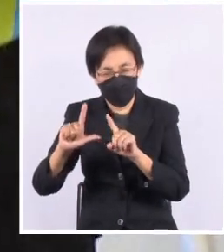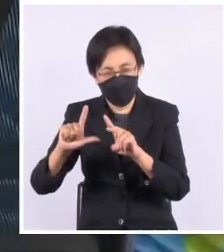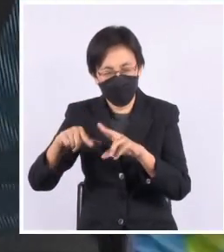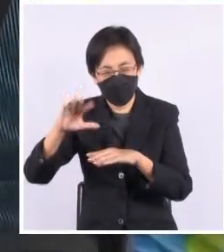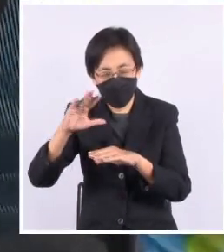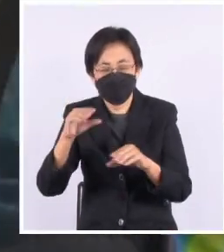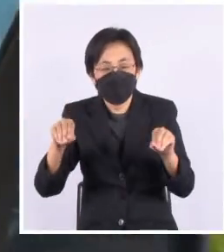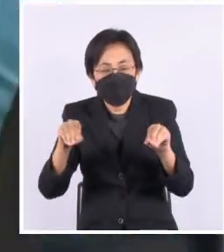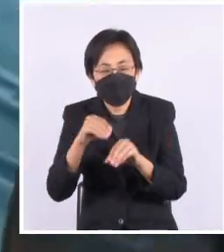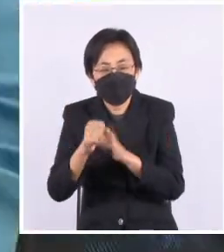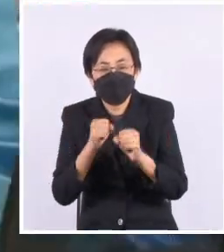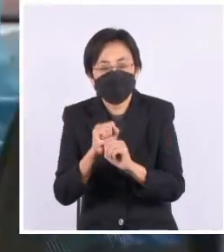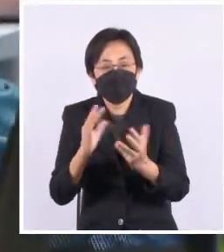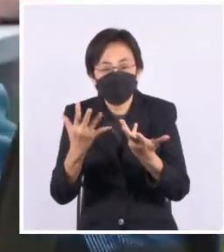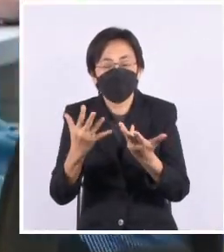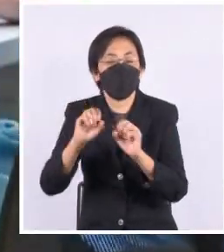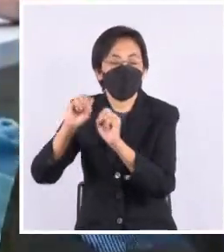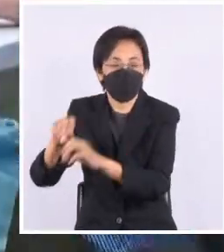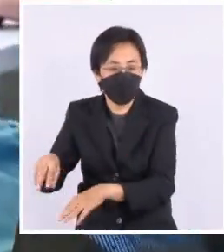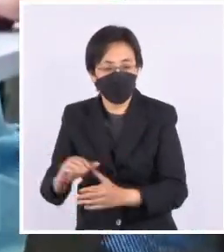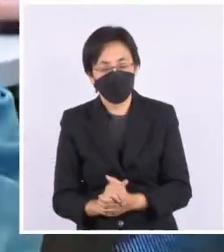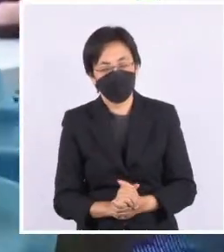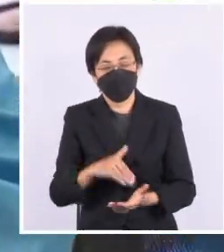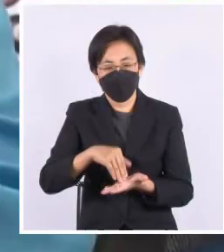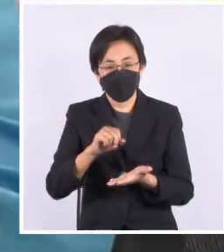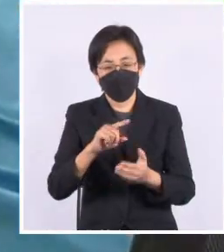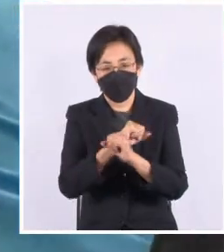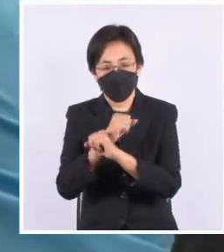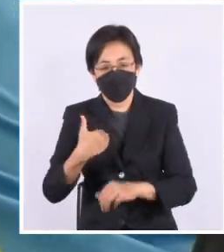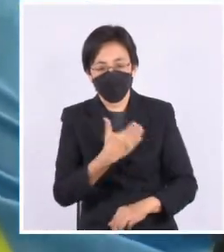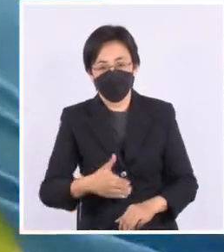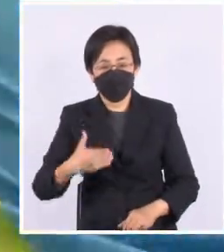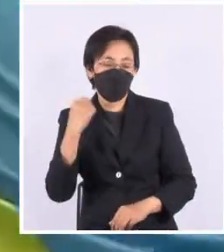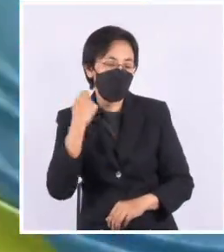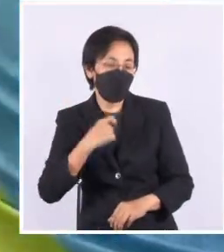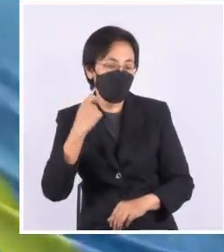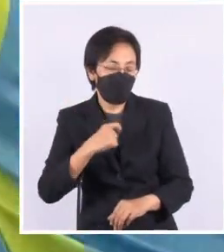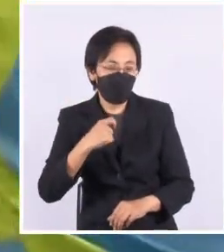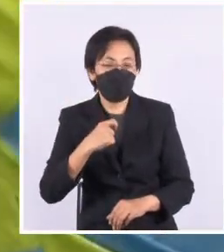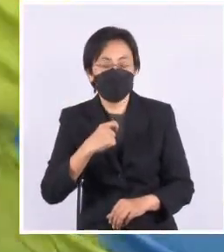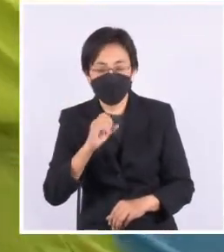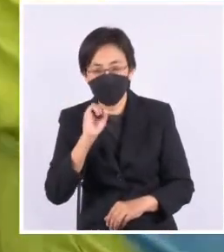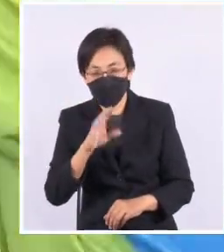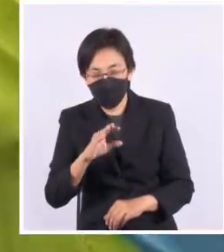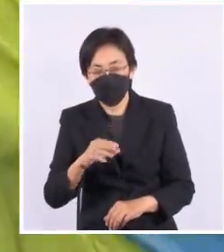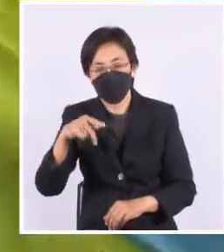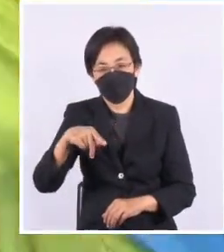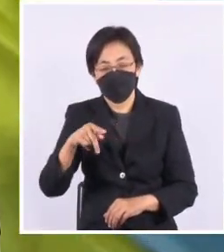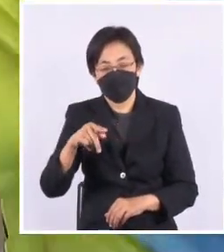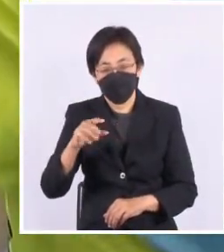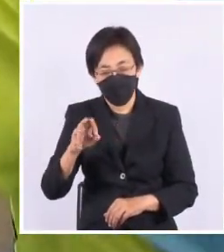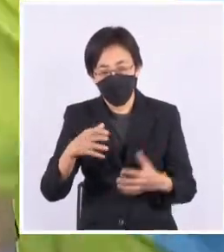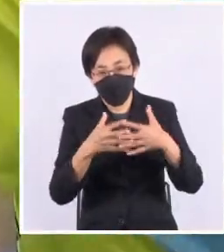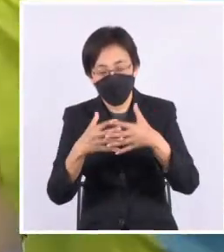วันหมดอายุในอีกไม่กี่เดือนข้างหน้านะครับศูนย์ควบคุมป้องกันสุขภาพของฮ่องกงเปิดเผยในก็ว่าวัคซีนไฟเซอร์ไบโอเทคชุดแรกนั้น